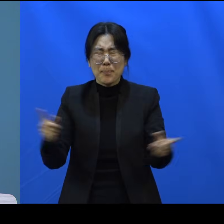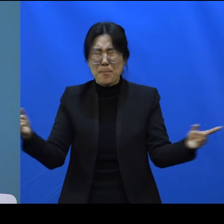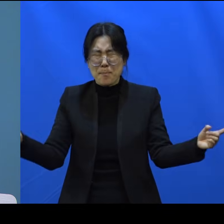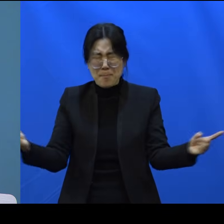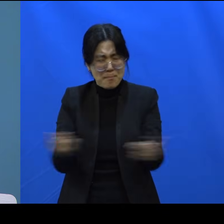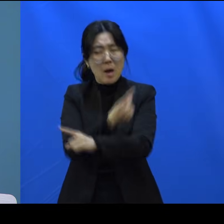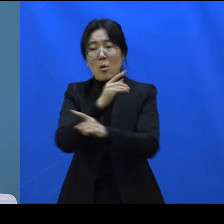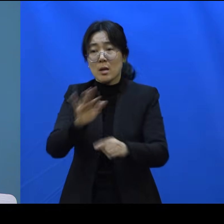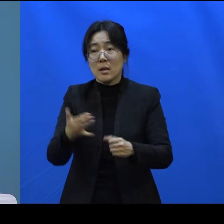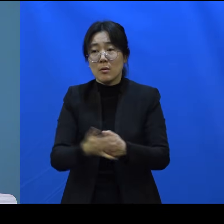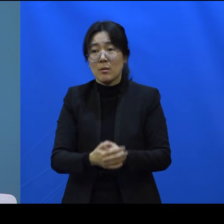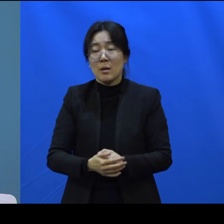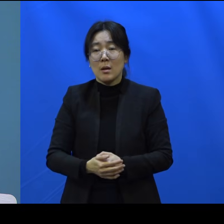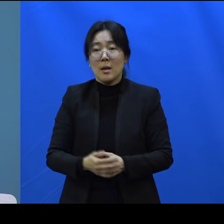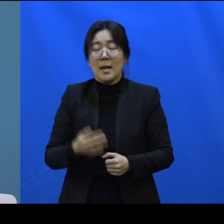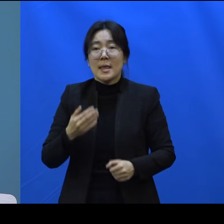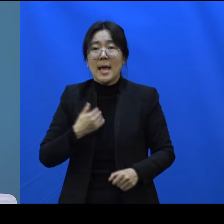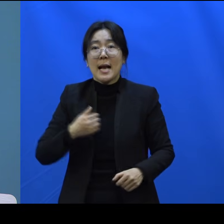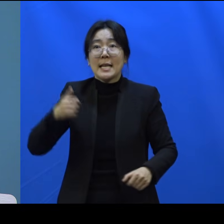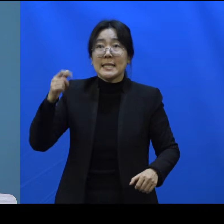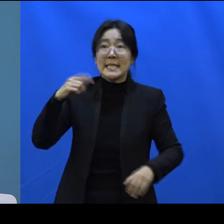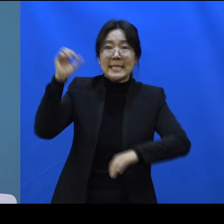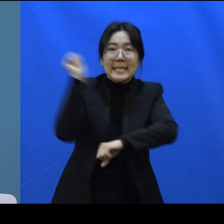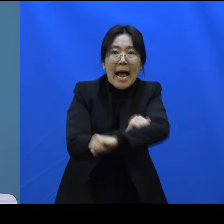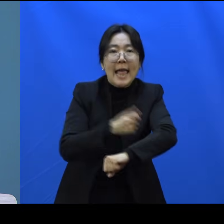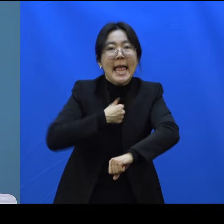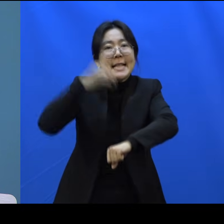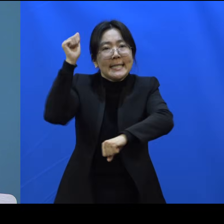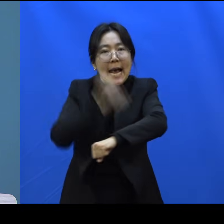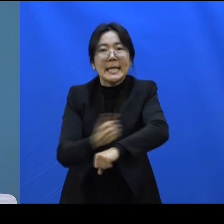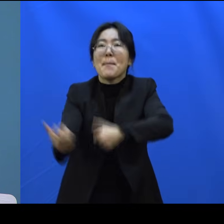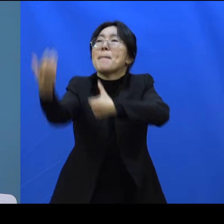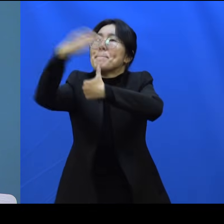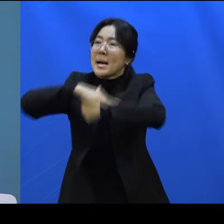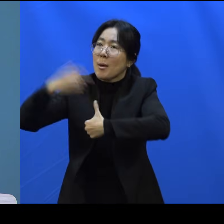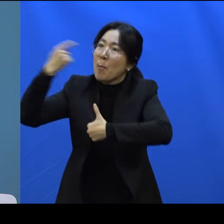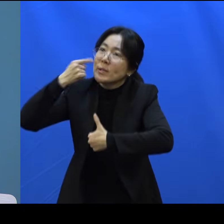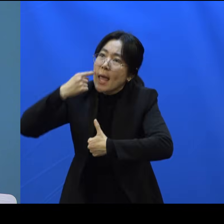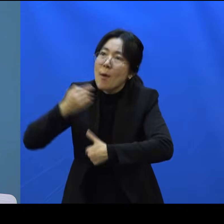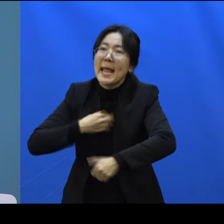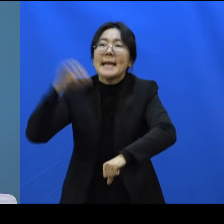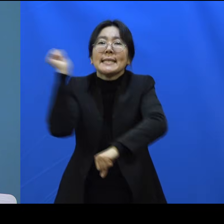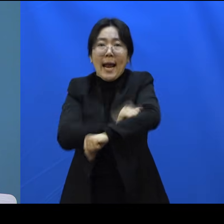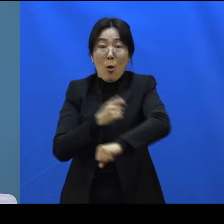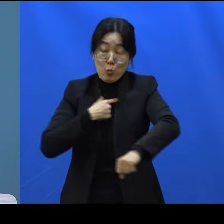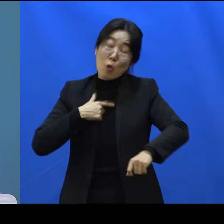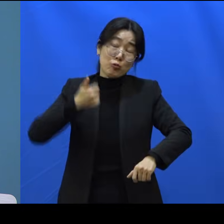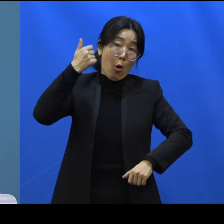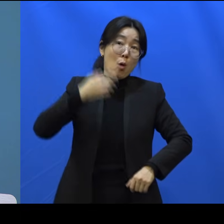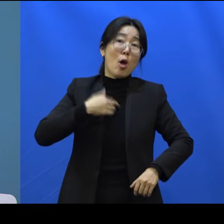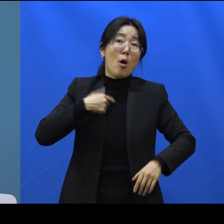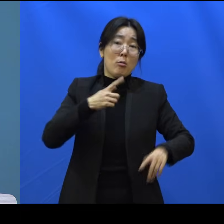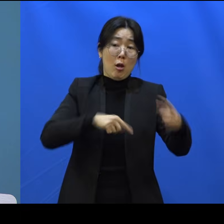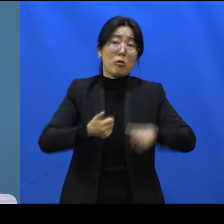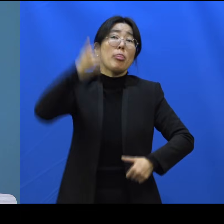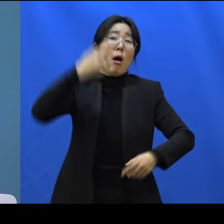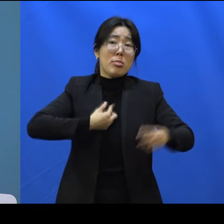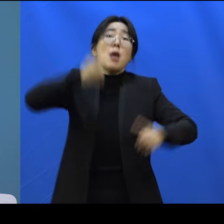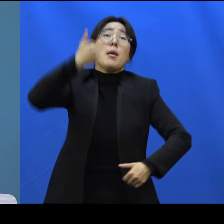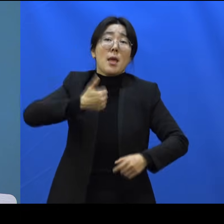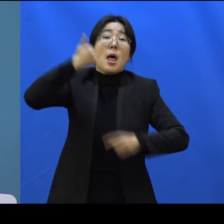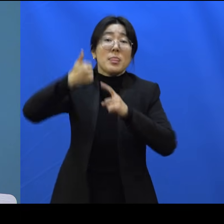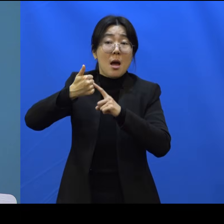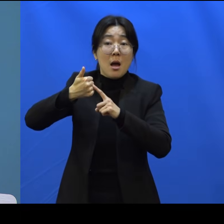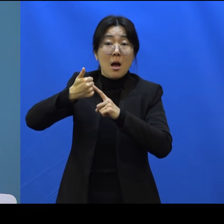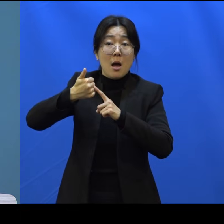바뀝니다, 여러분. 원리는 시간이 흘러도 원리예요. 그리고 원리대로 되게 돼 있어요, 모든 게. 원리를 지켜야 돼요. 원리와 싸우면 안 돼요.